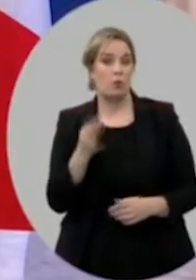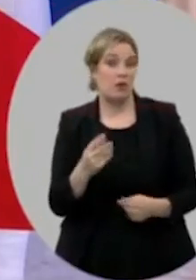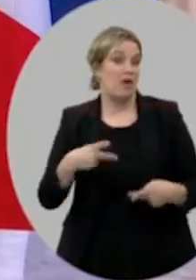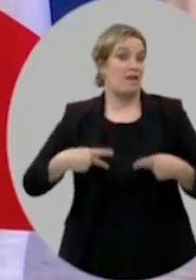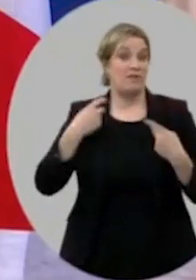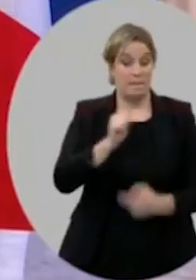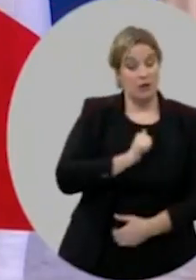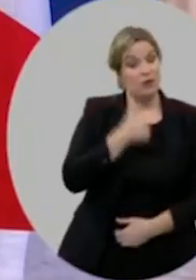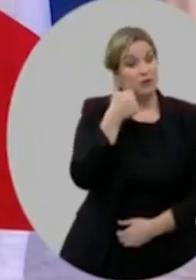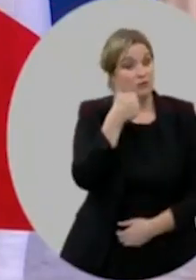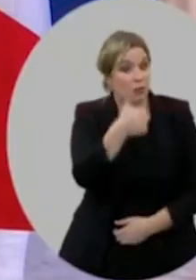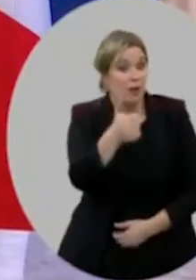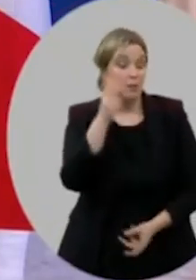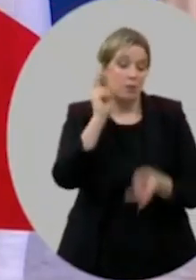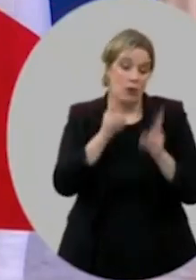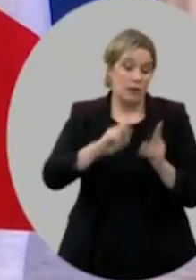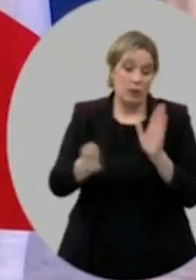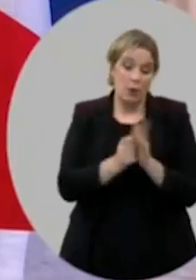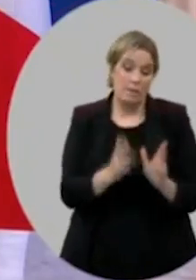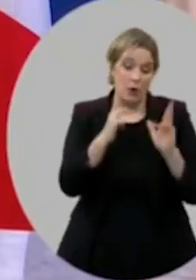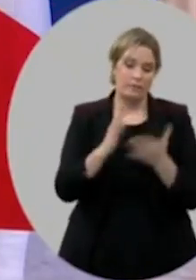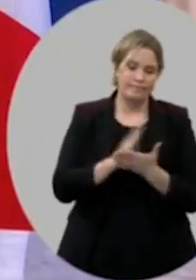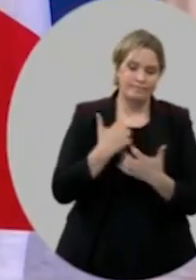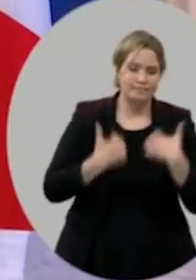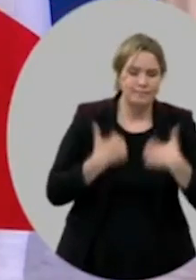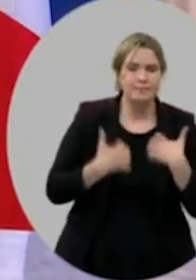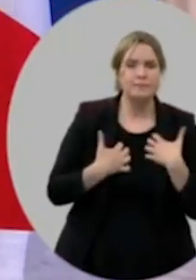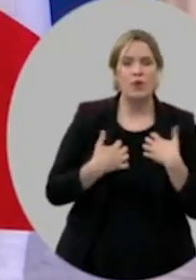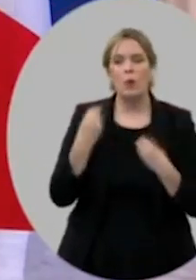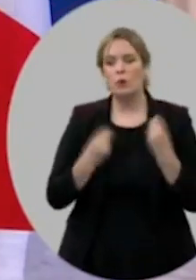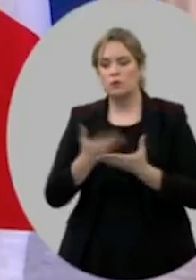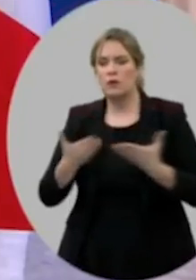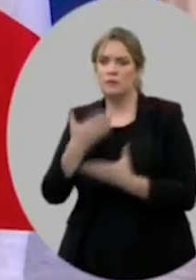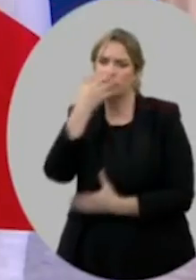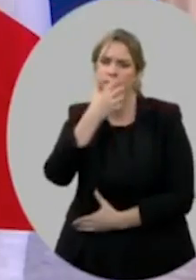vies personnelles des moments de doute ou des drames.